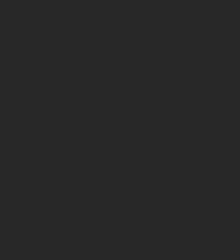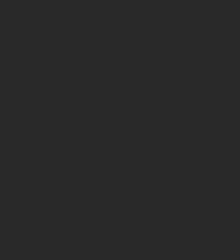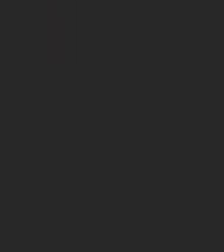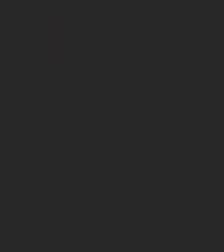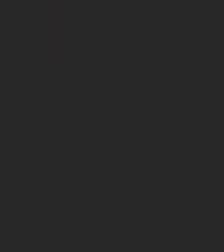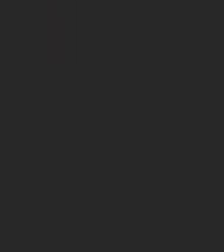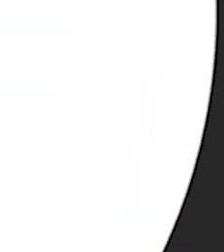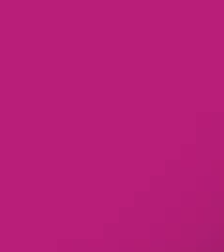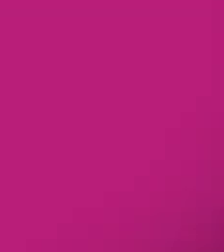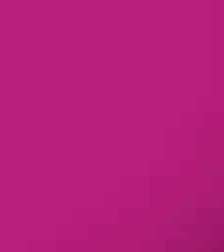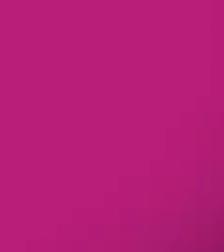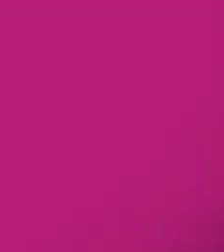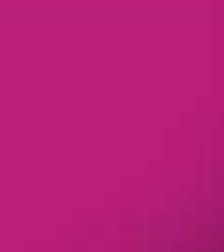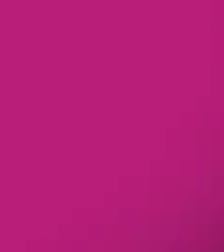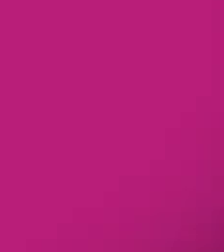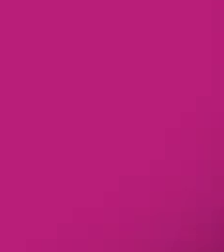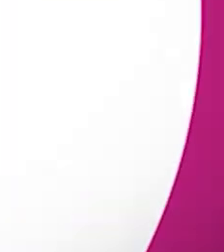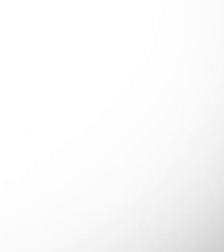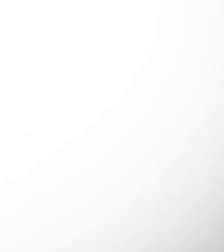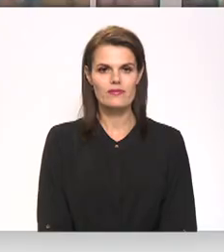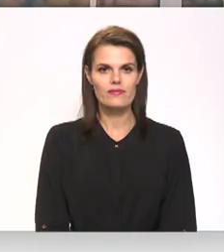Re, viss ēters ir te!